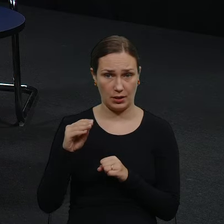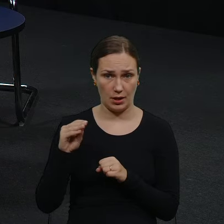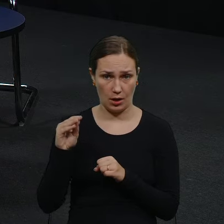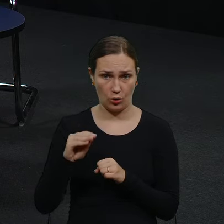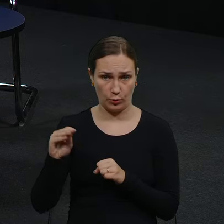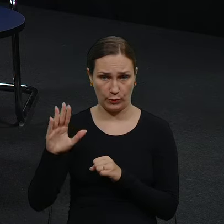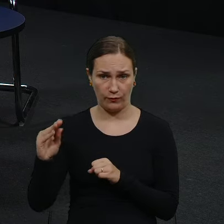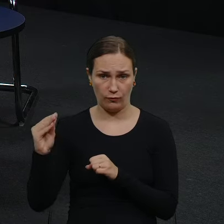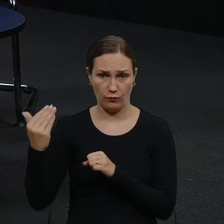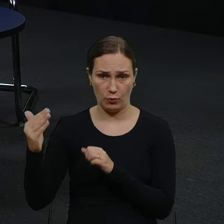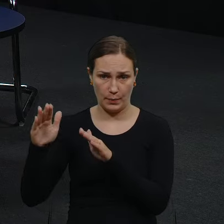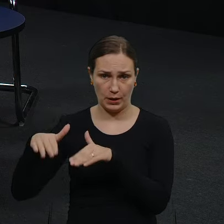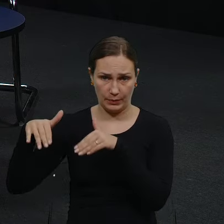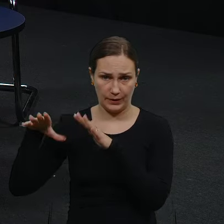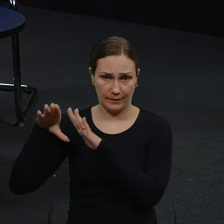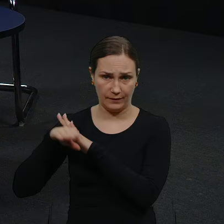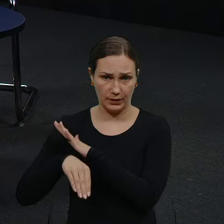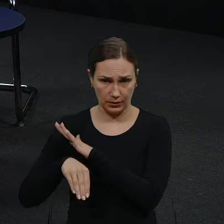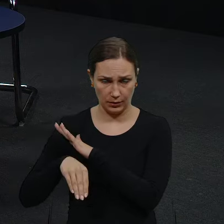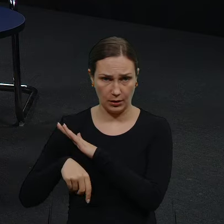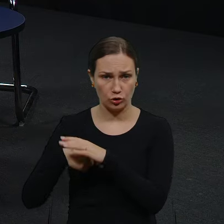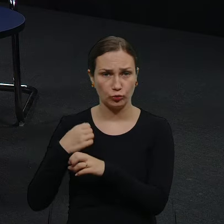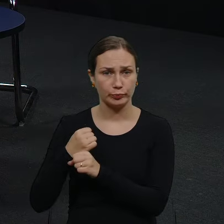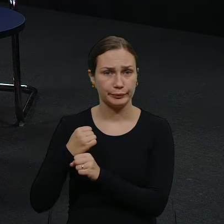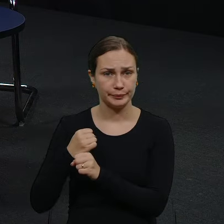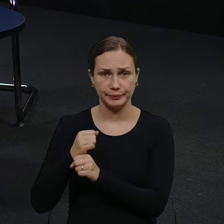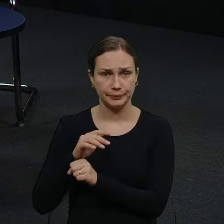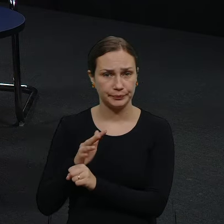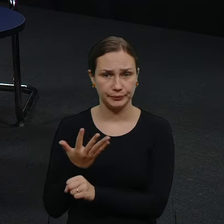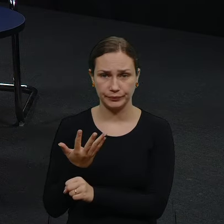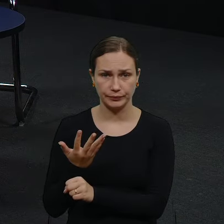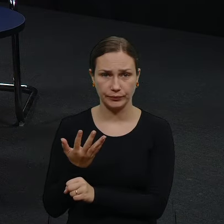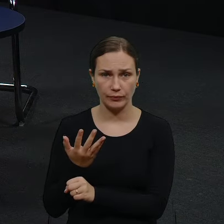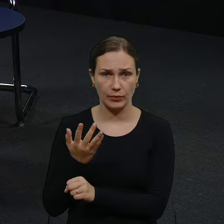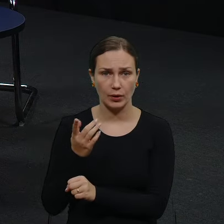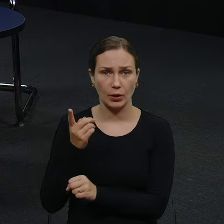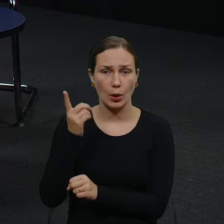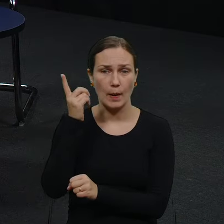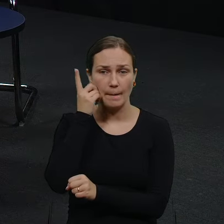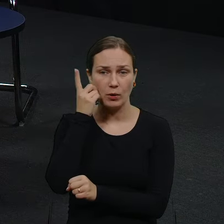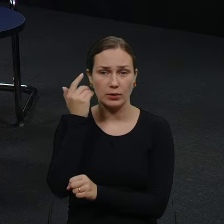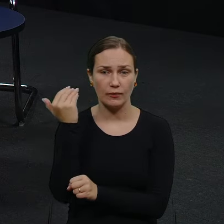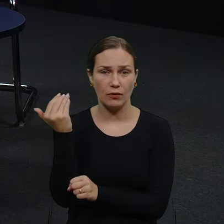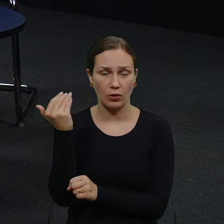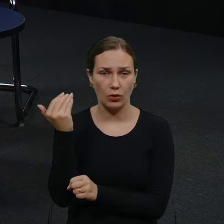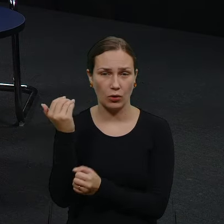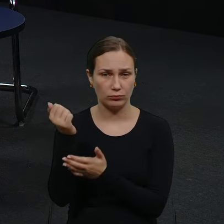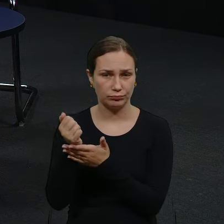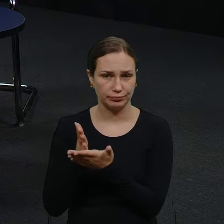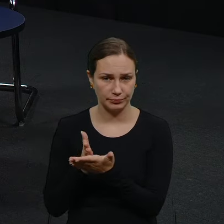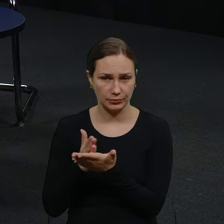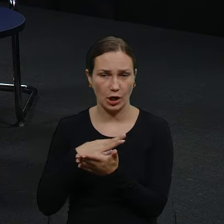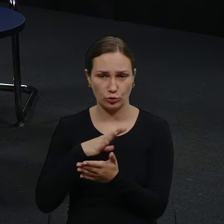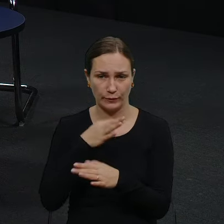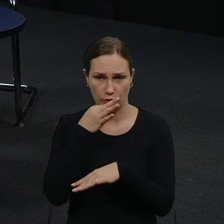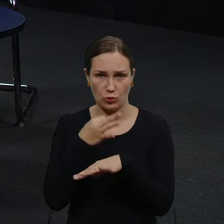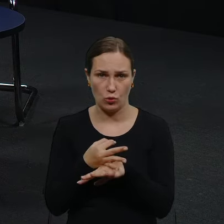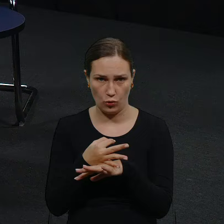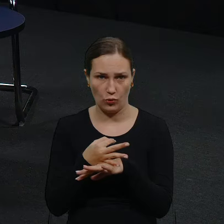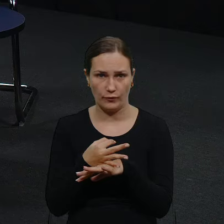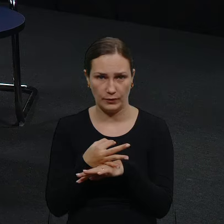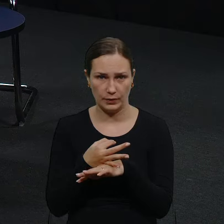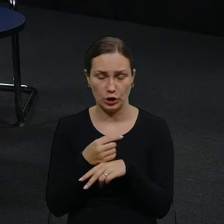Europos parlamente, tai buvo būtent tas mobilusis paketas ir aš buvau atsakingas. Vienas